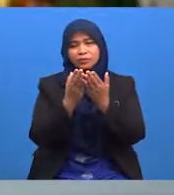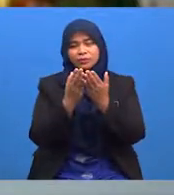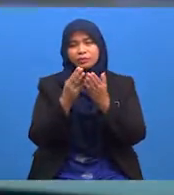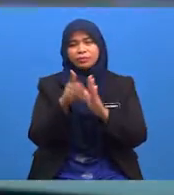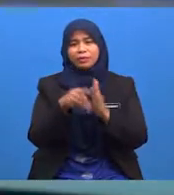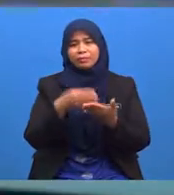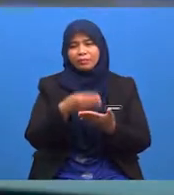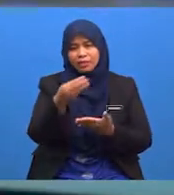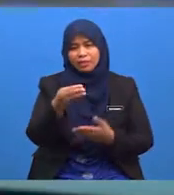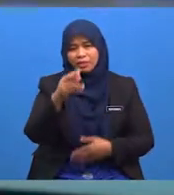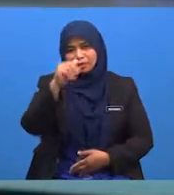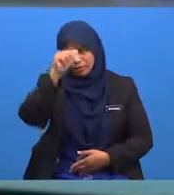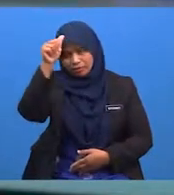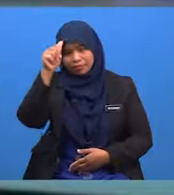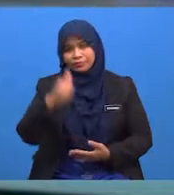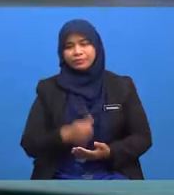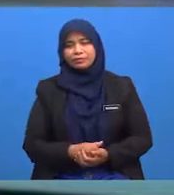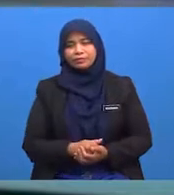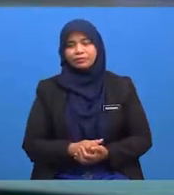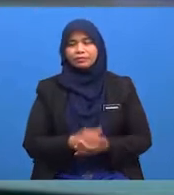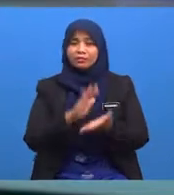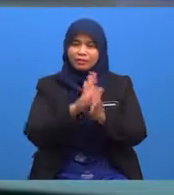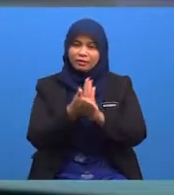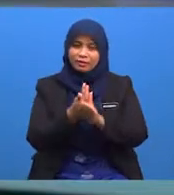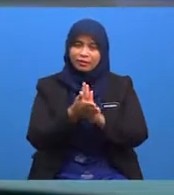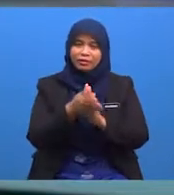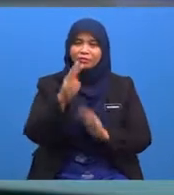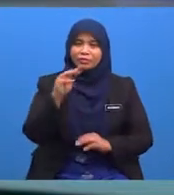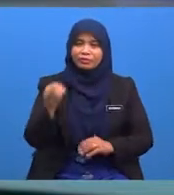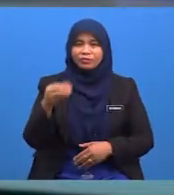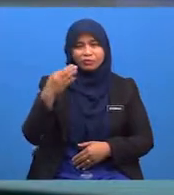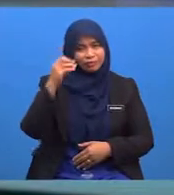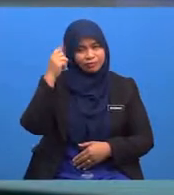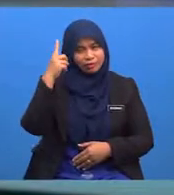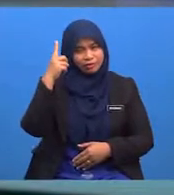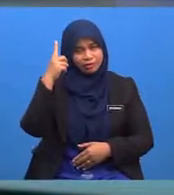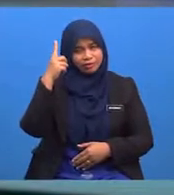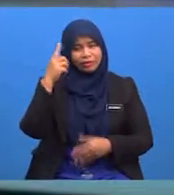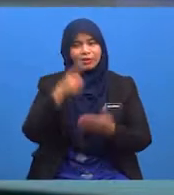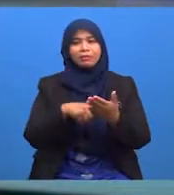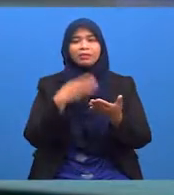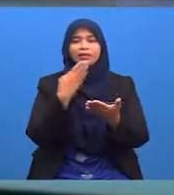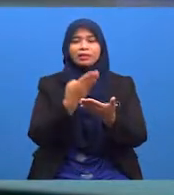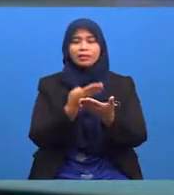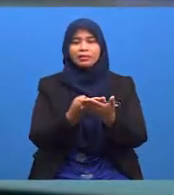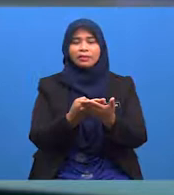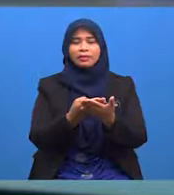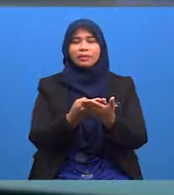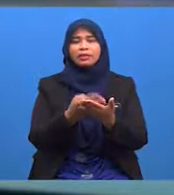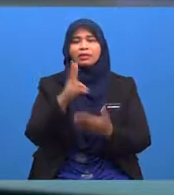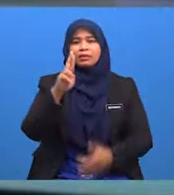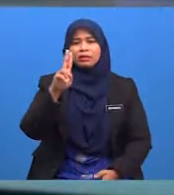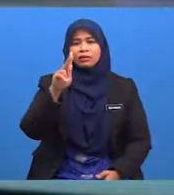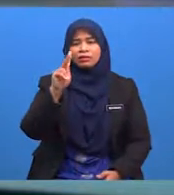pemberiannya. Jadi, murid-murid ustaz dah faham kan hikmah konsep rukhsah dalam syariat